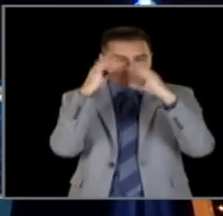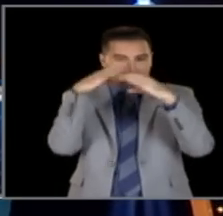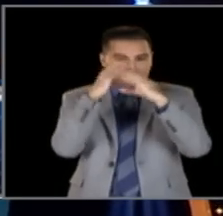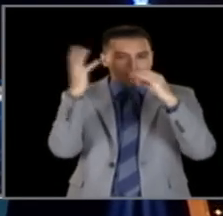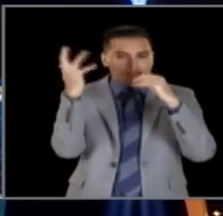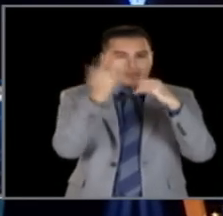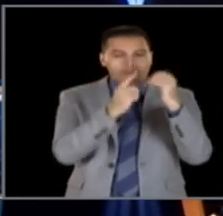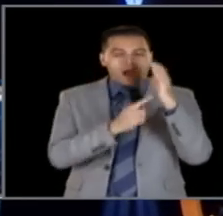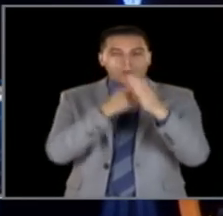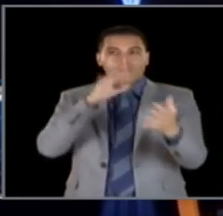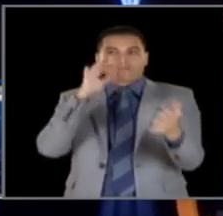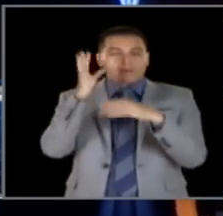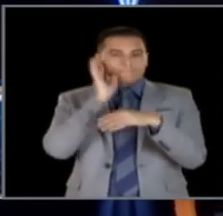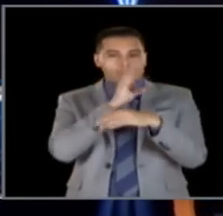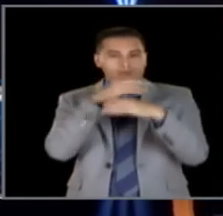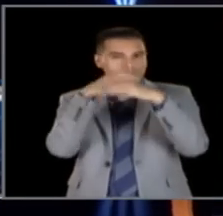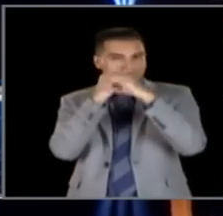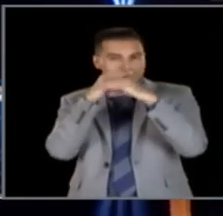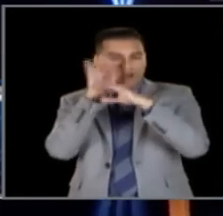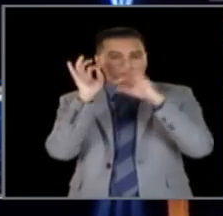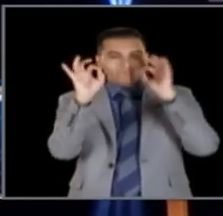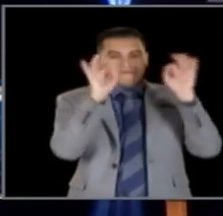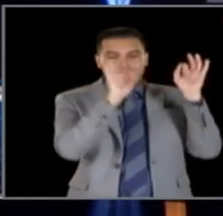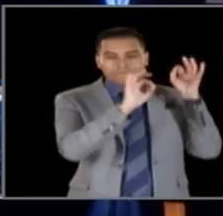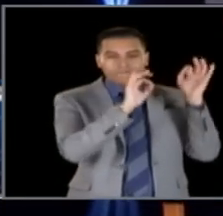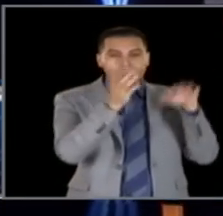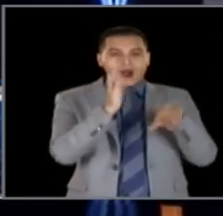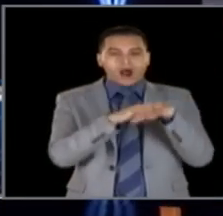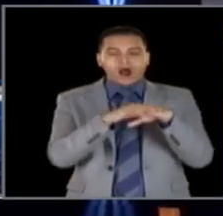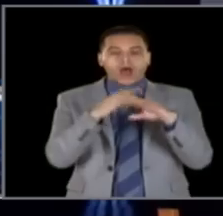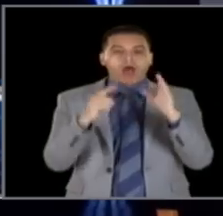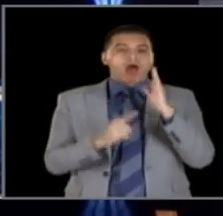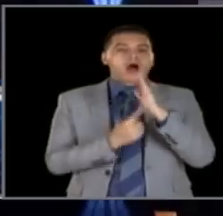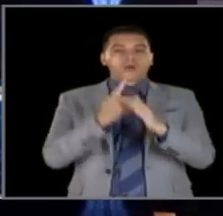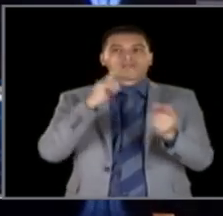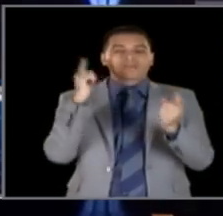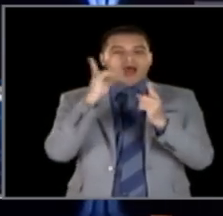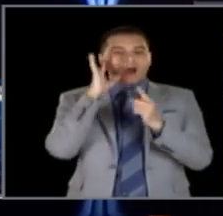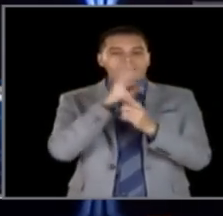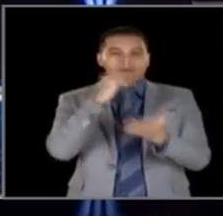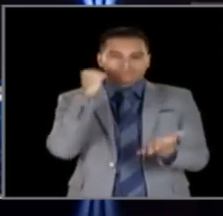أول مرصد عالمي يحصل على شهادة المنظمة الدولية ISO